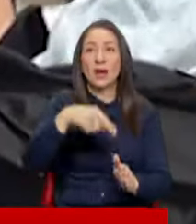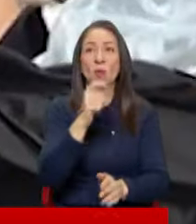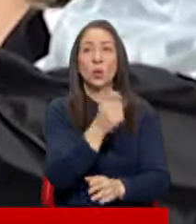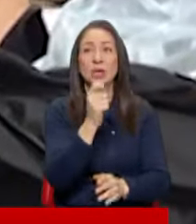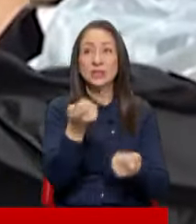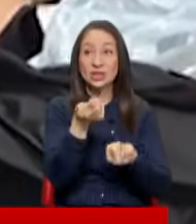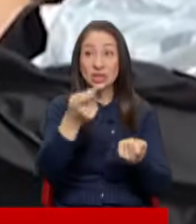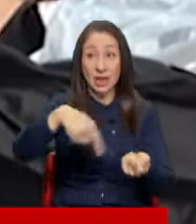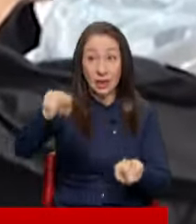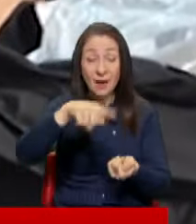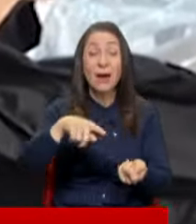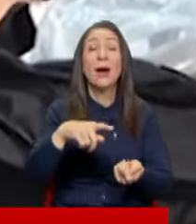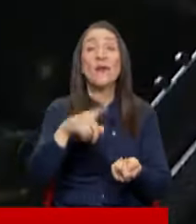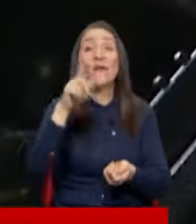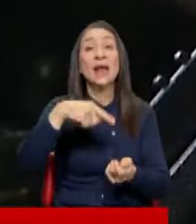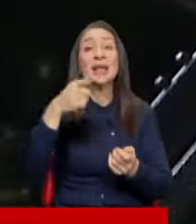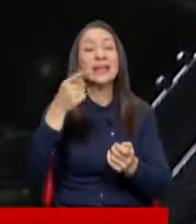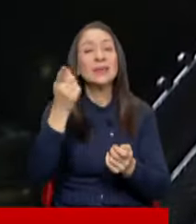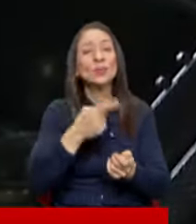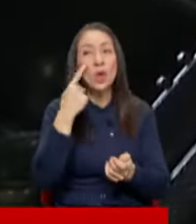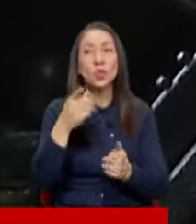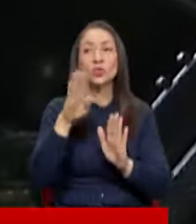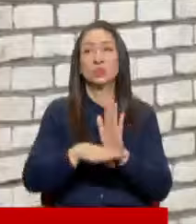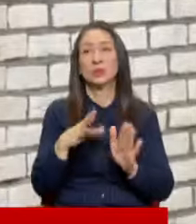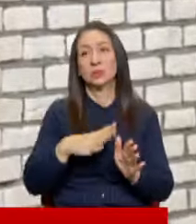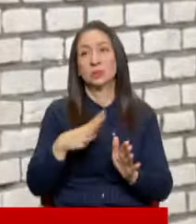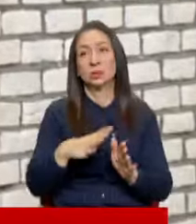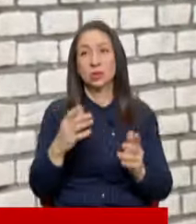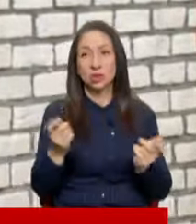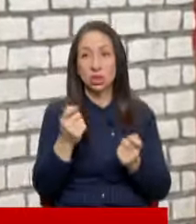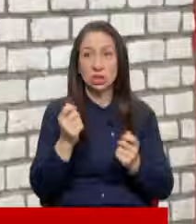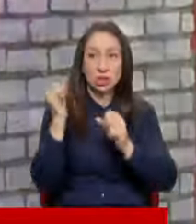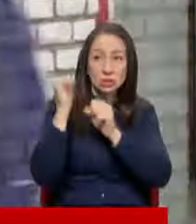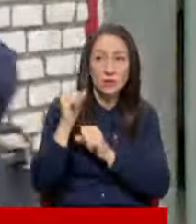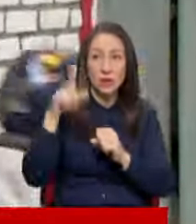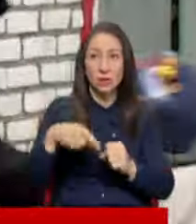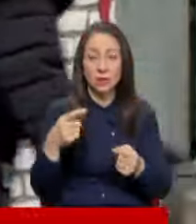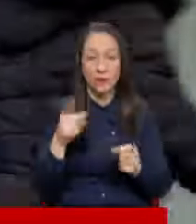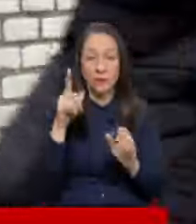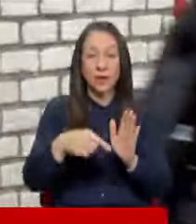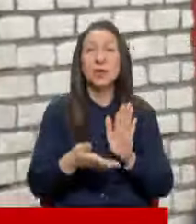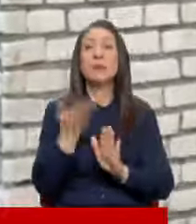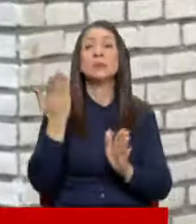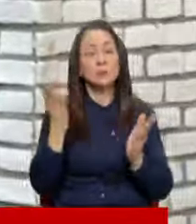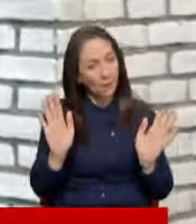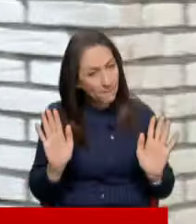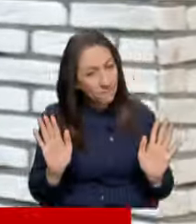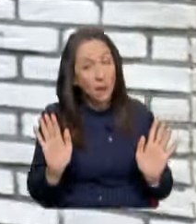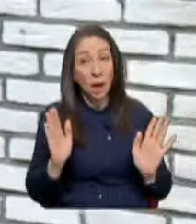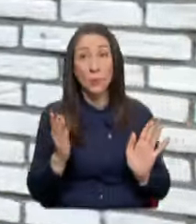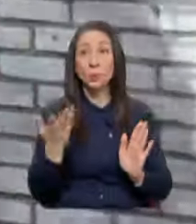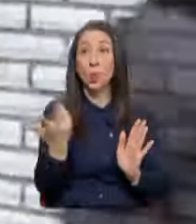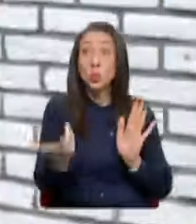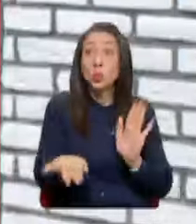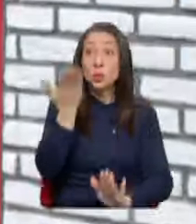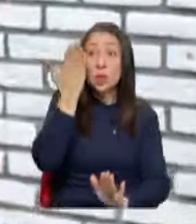ödeyen çalışanlar vergi dilimlerinin düşürülmesini istiyor çalışanın sırtında vergi Tabii vergi kalkmasın vergi Tamam okey Ama çok